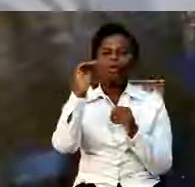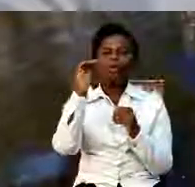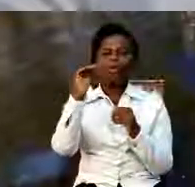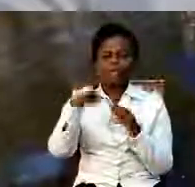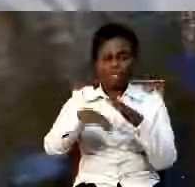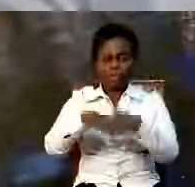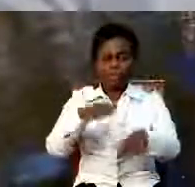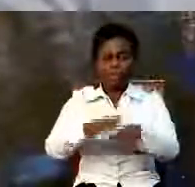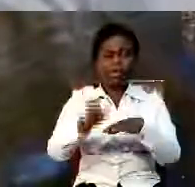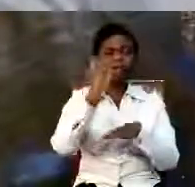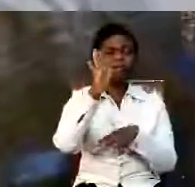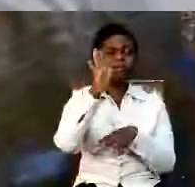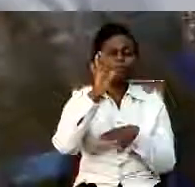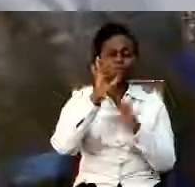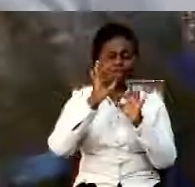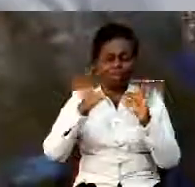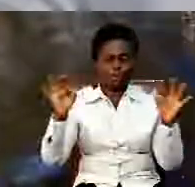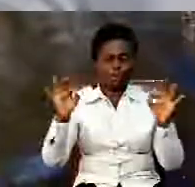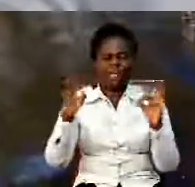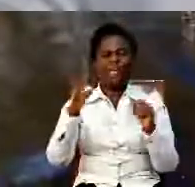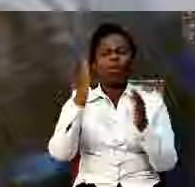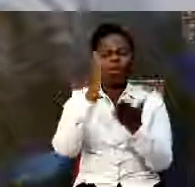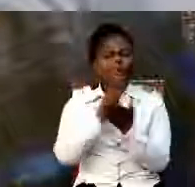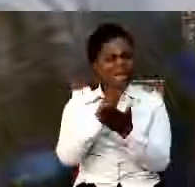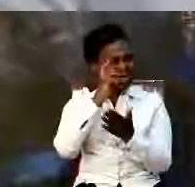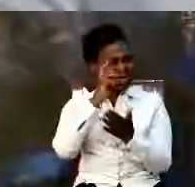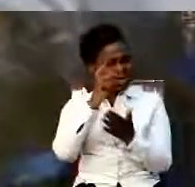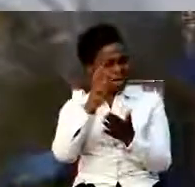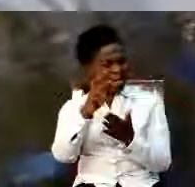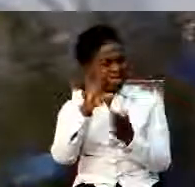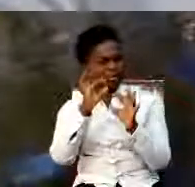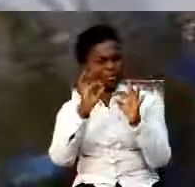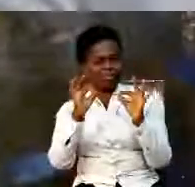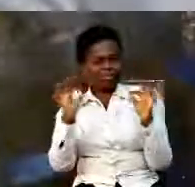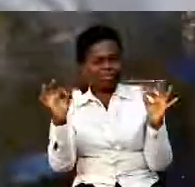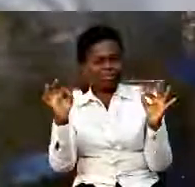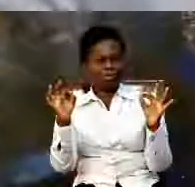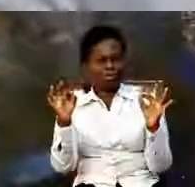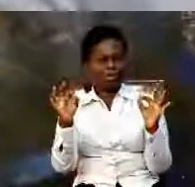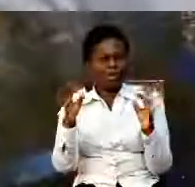ni mizuri, na kweli akiangalia na yeye mwasema lakini kwa kweli ni mizuri. Lakini usimwambia